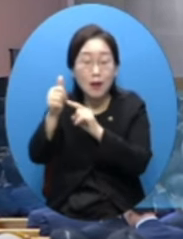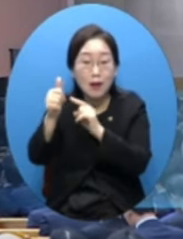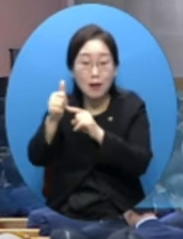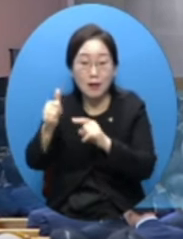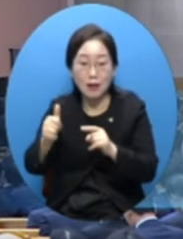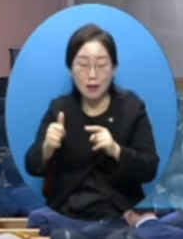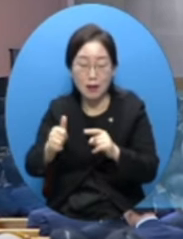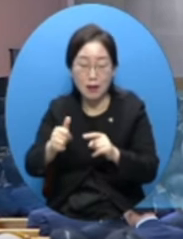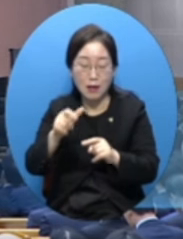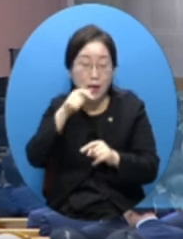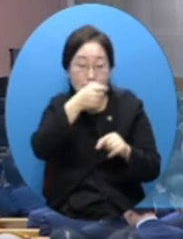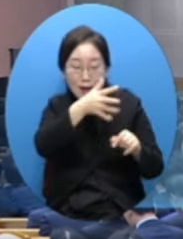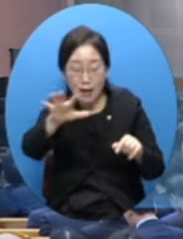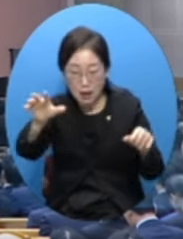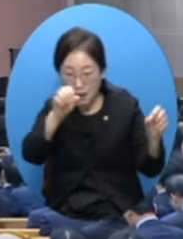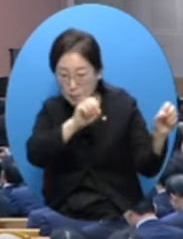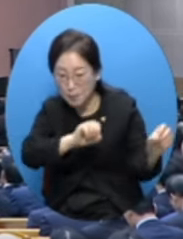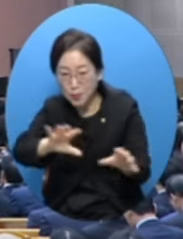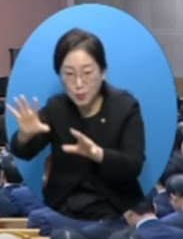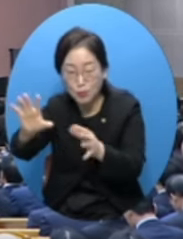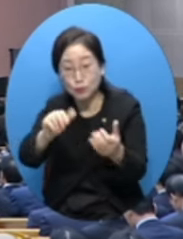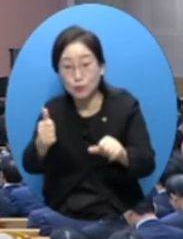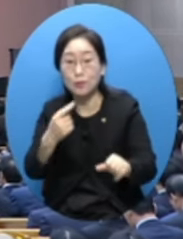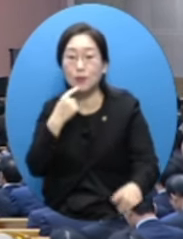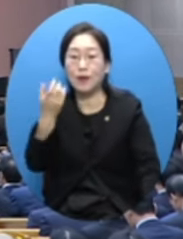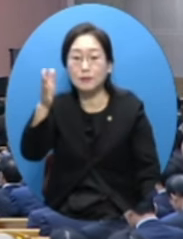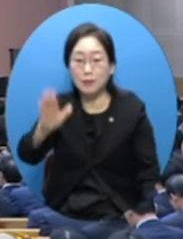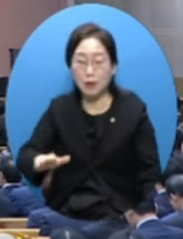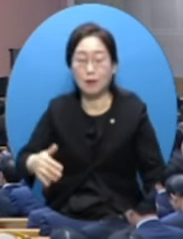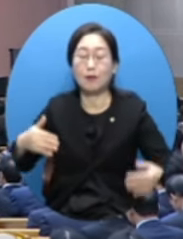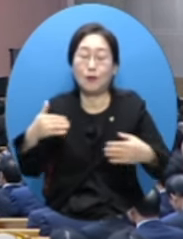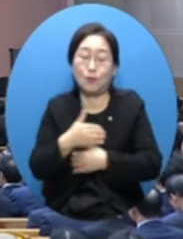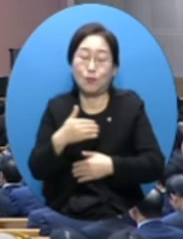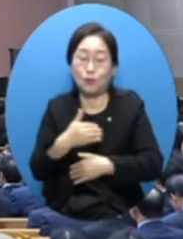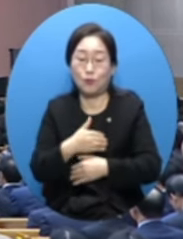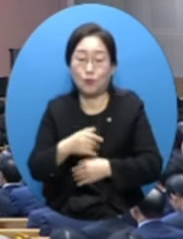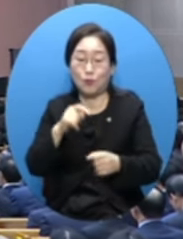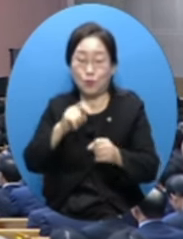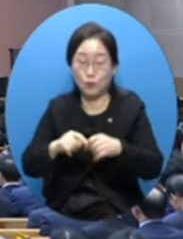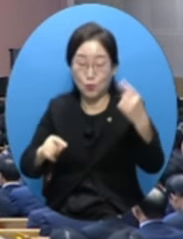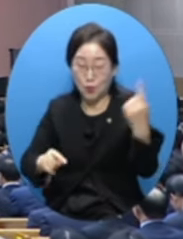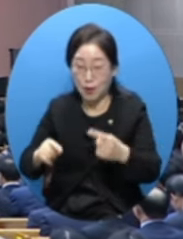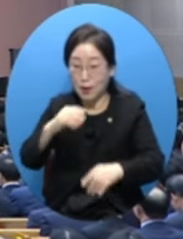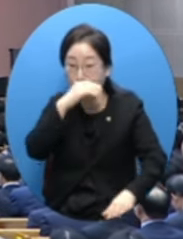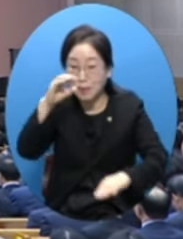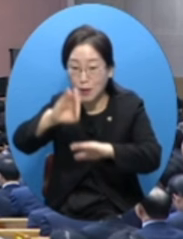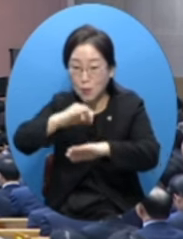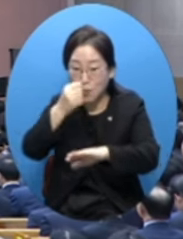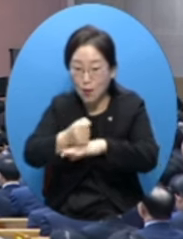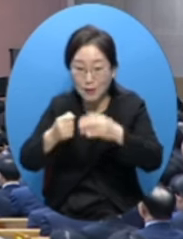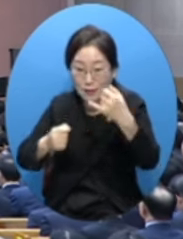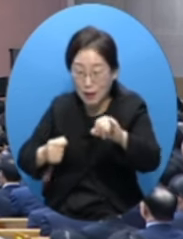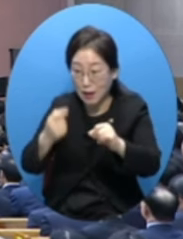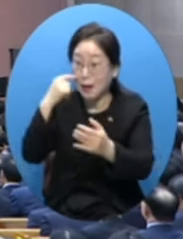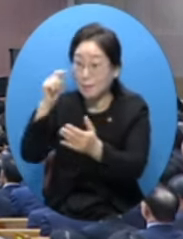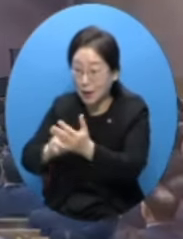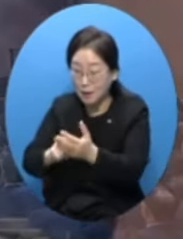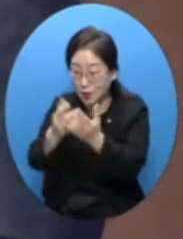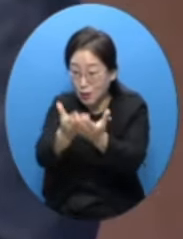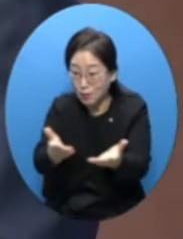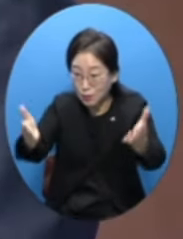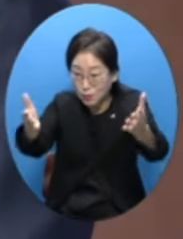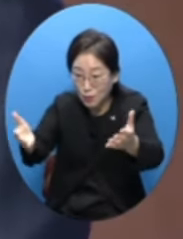없는 운명이었는데 마침 목이 올라왔던 바로 왕의 공주에게 발견되어서 왕자의 신분으로